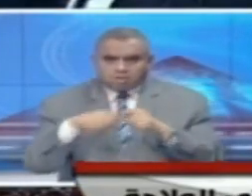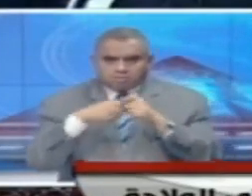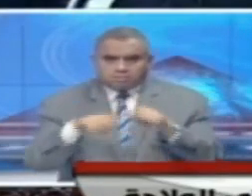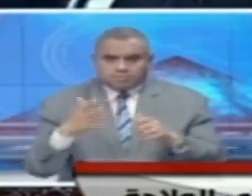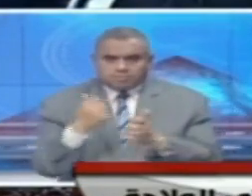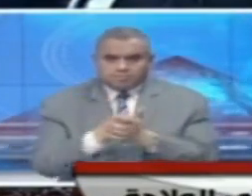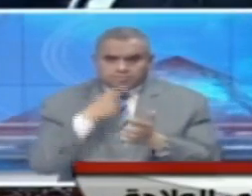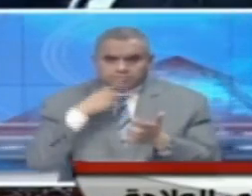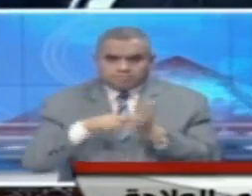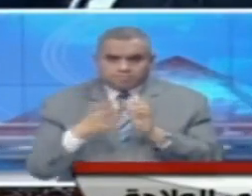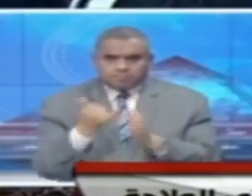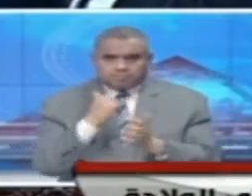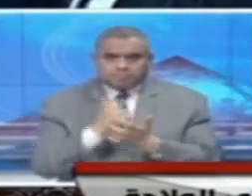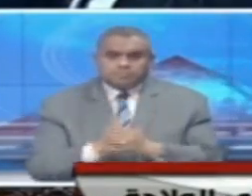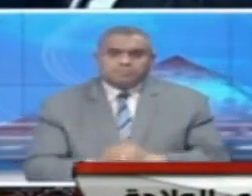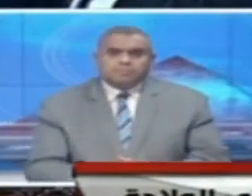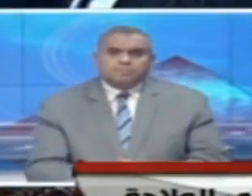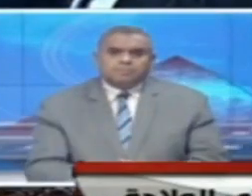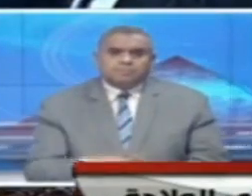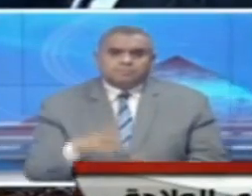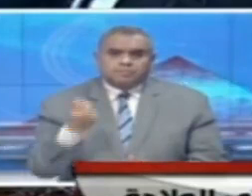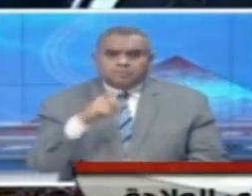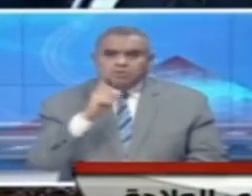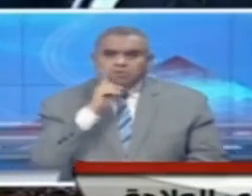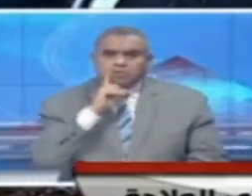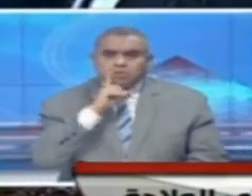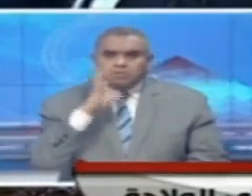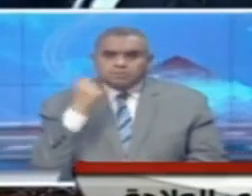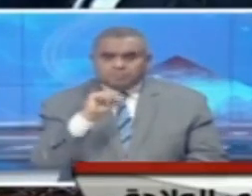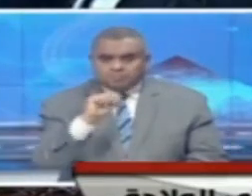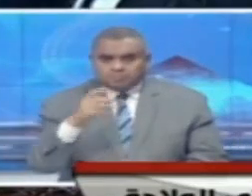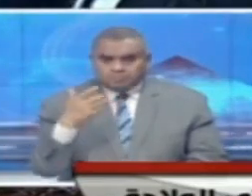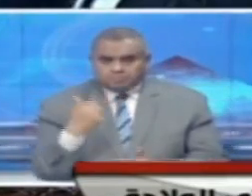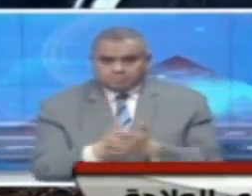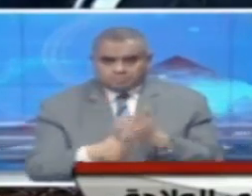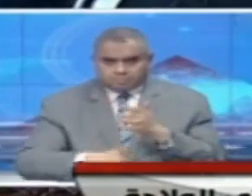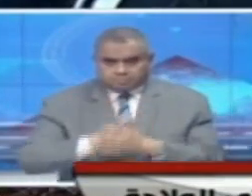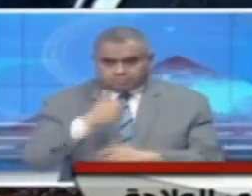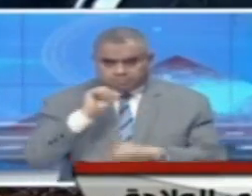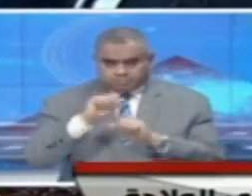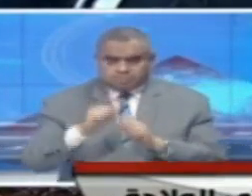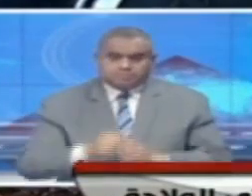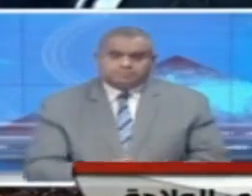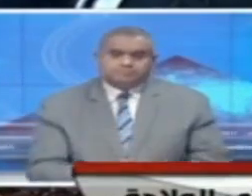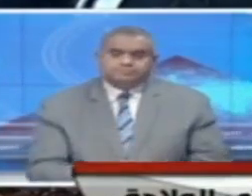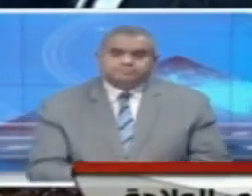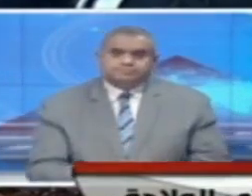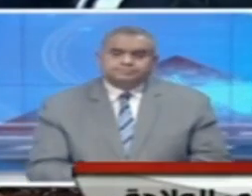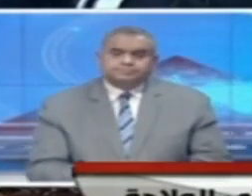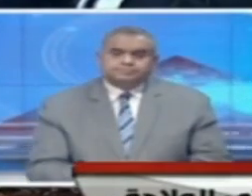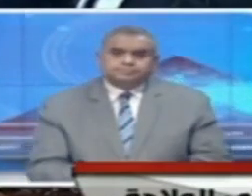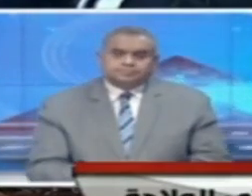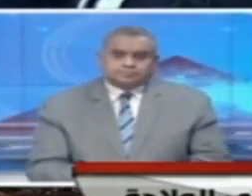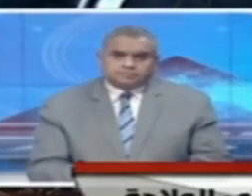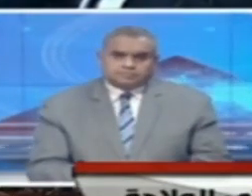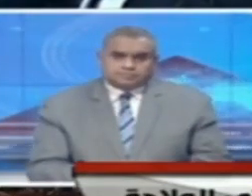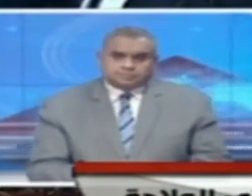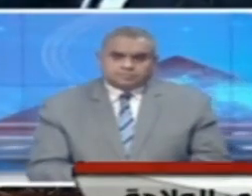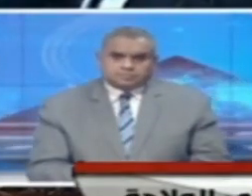استغاثة من أم أو من أسرة عندها طفلة أو طفلة كده، فإحنا